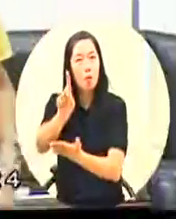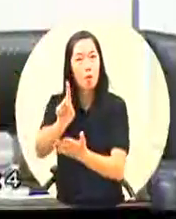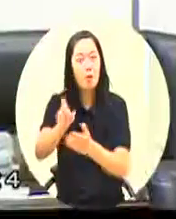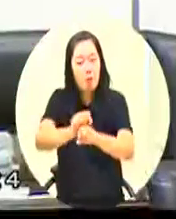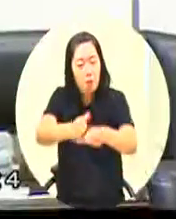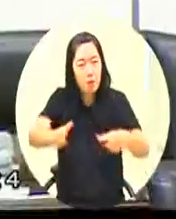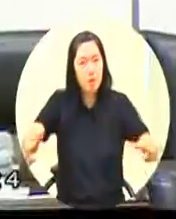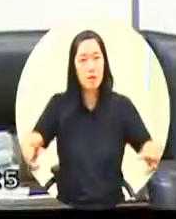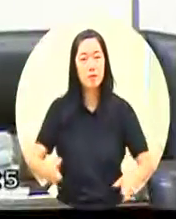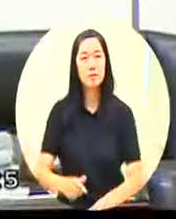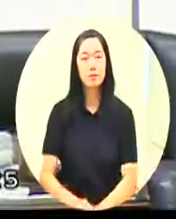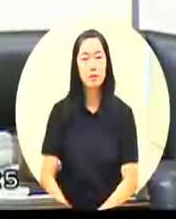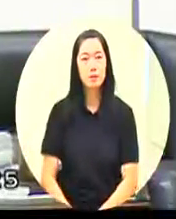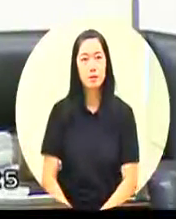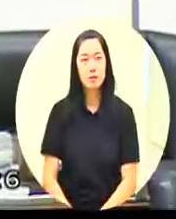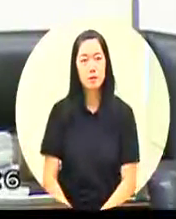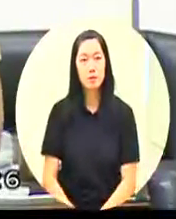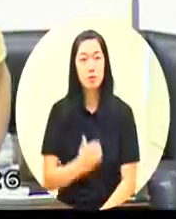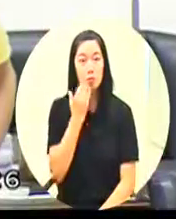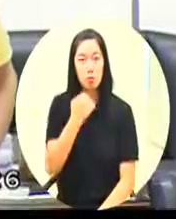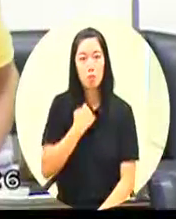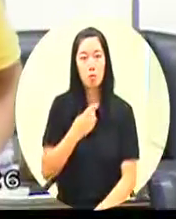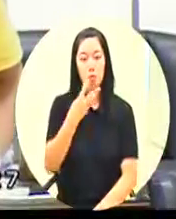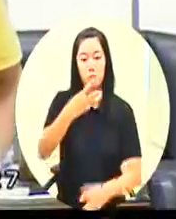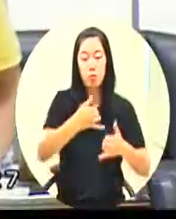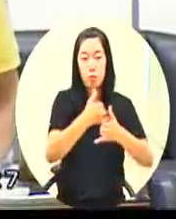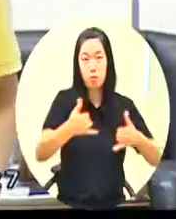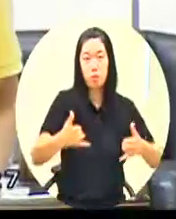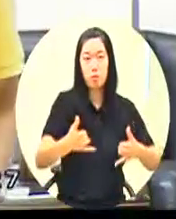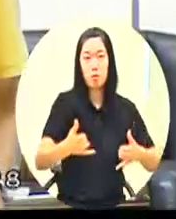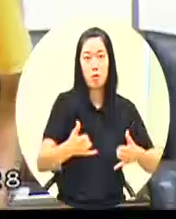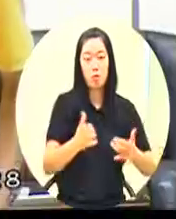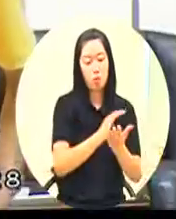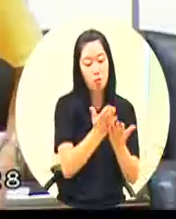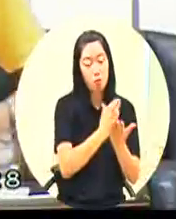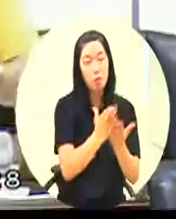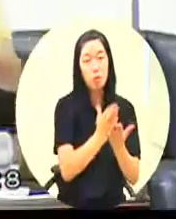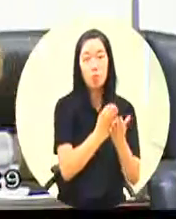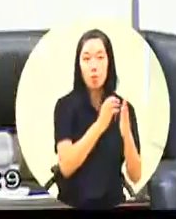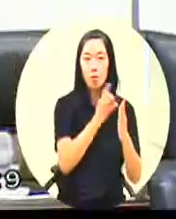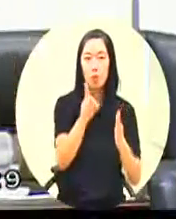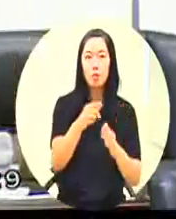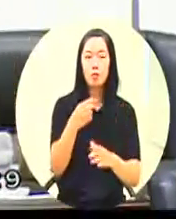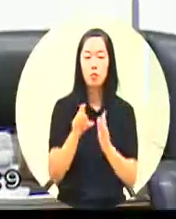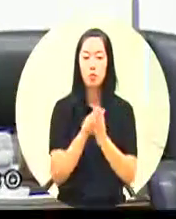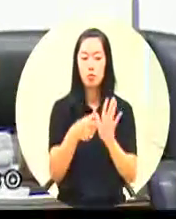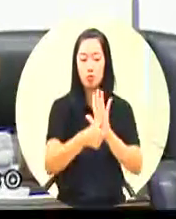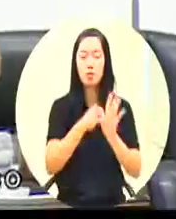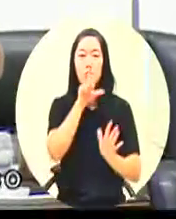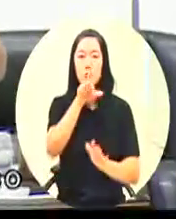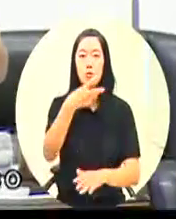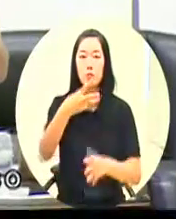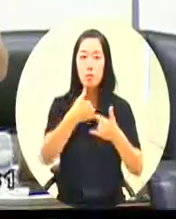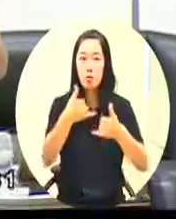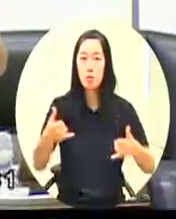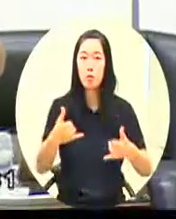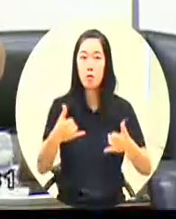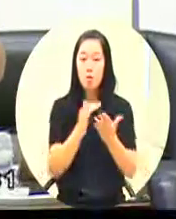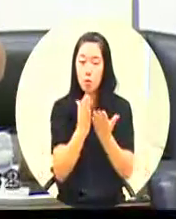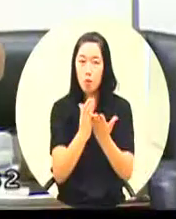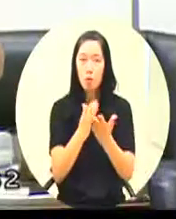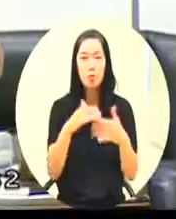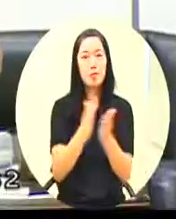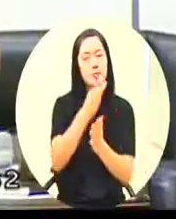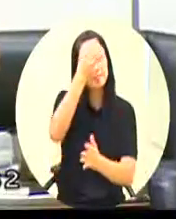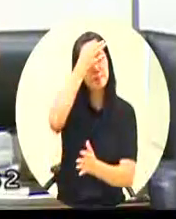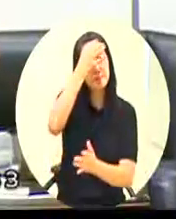什么版的，哦，我如果三民书籍有就三民版的，规一大堆，其实都拢土地厂商，我讲个歹听，拢